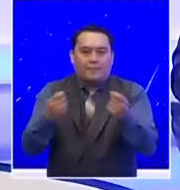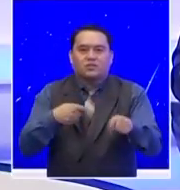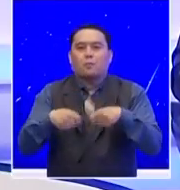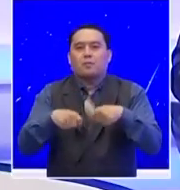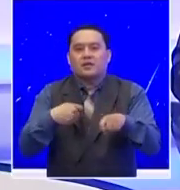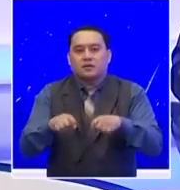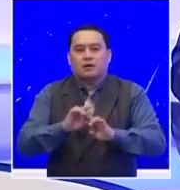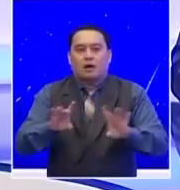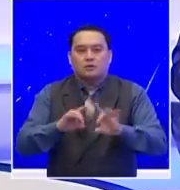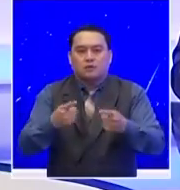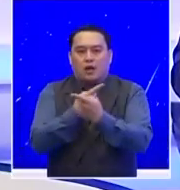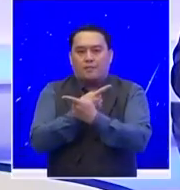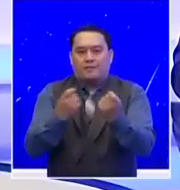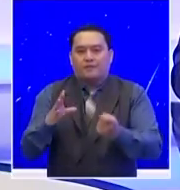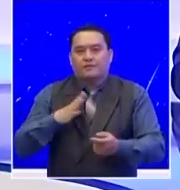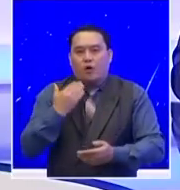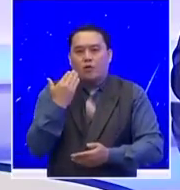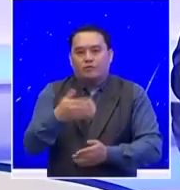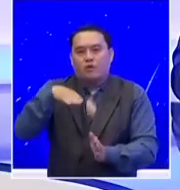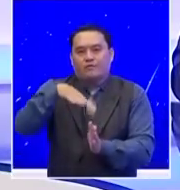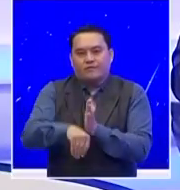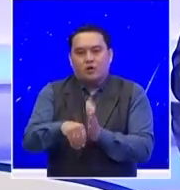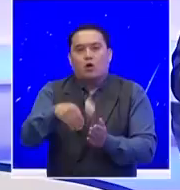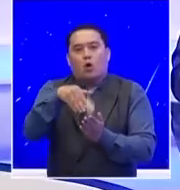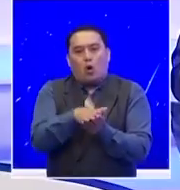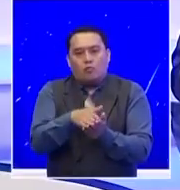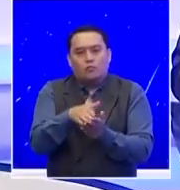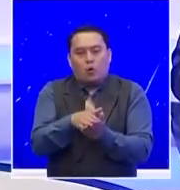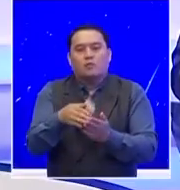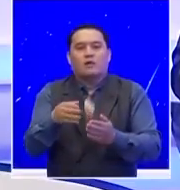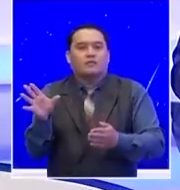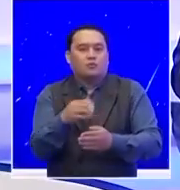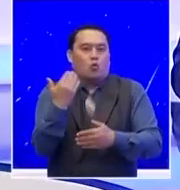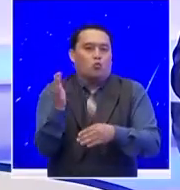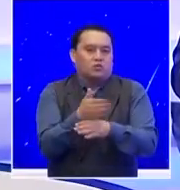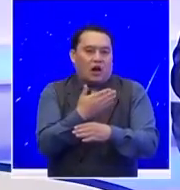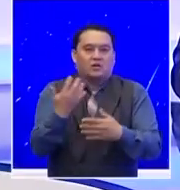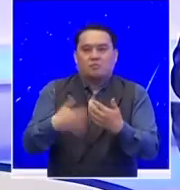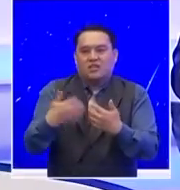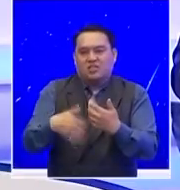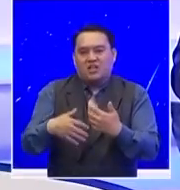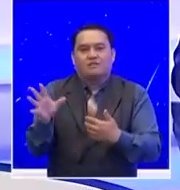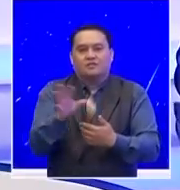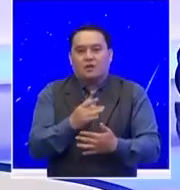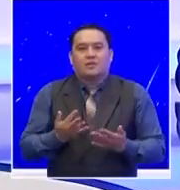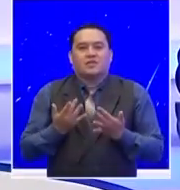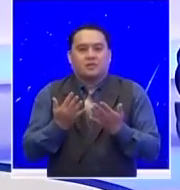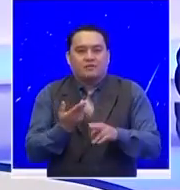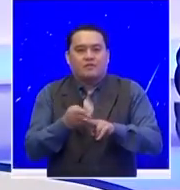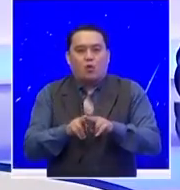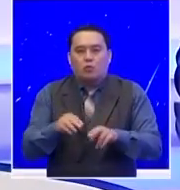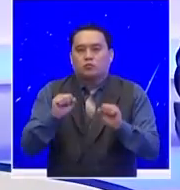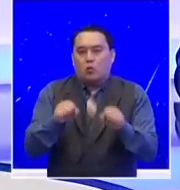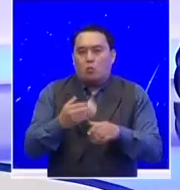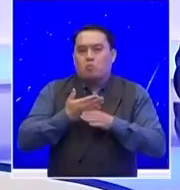торговли и интеграции республики. По его словам, внедрение ОРЦ позволит убрать посредников между фермерами и потребителями и тем